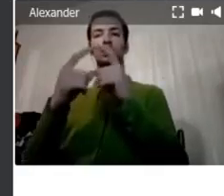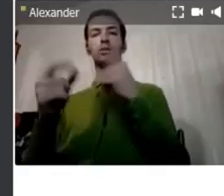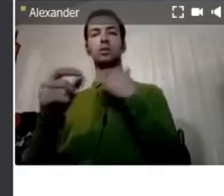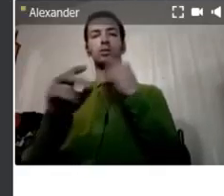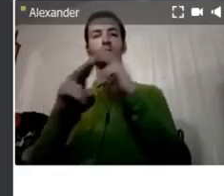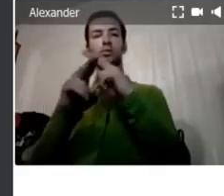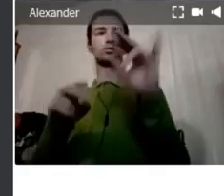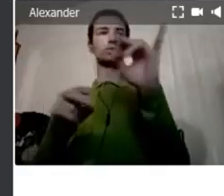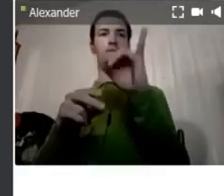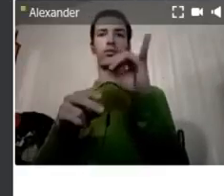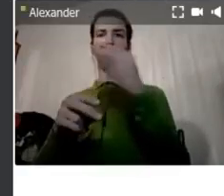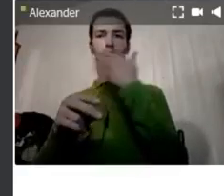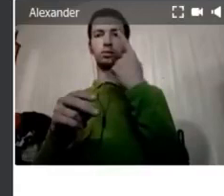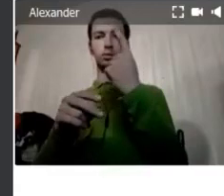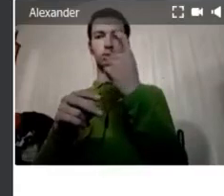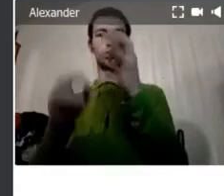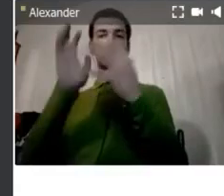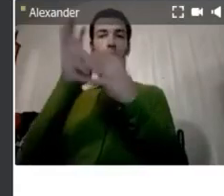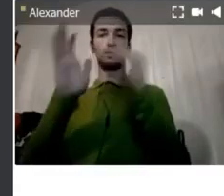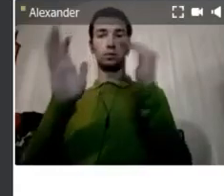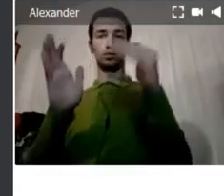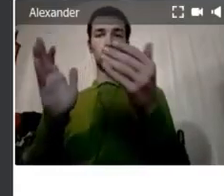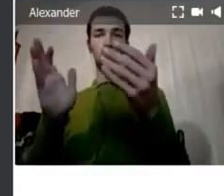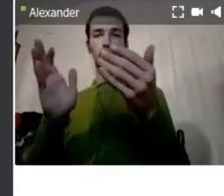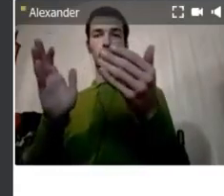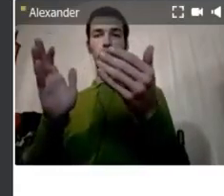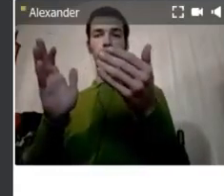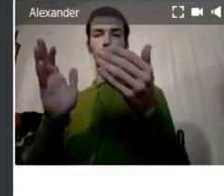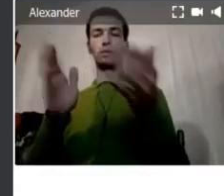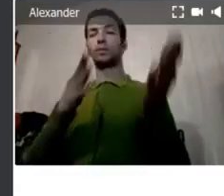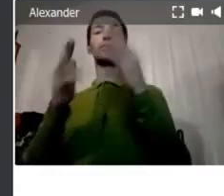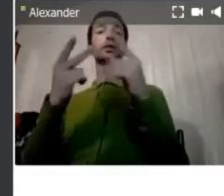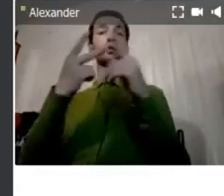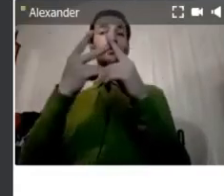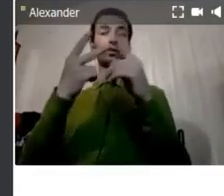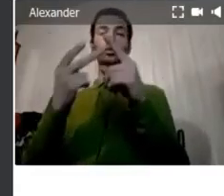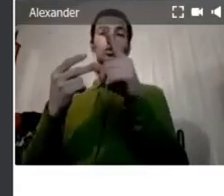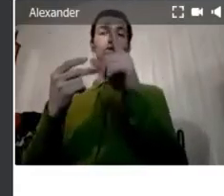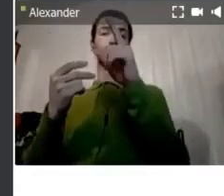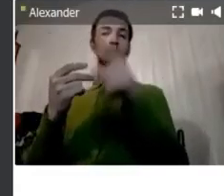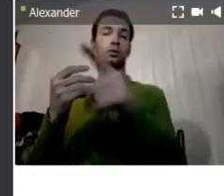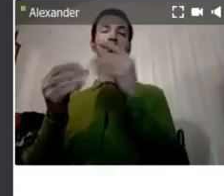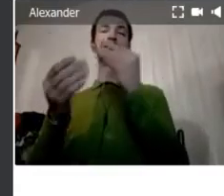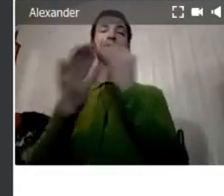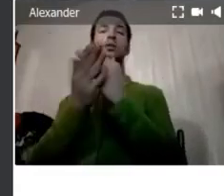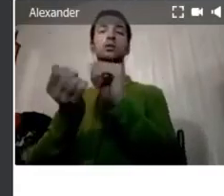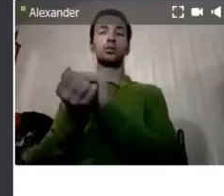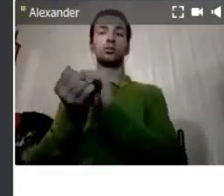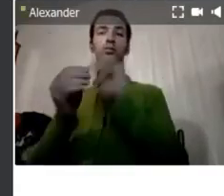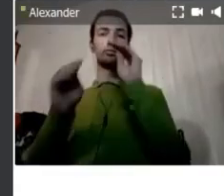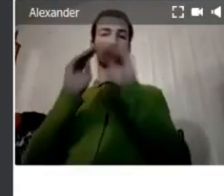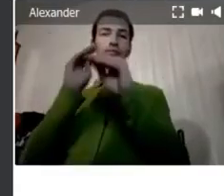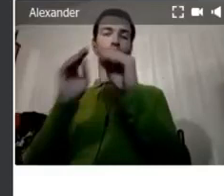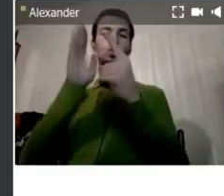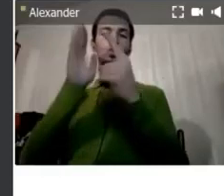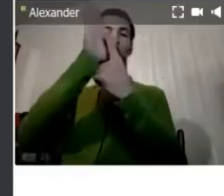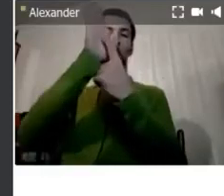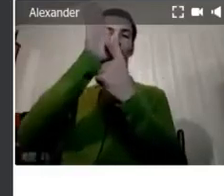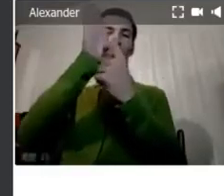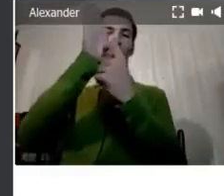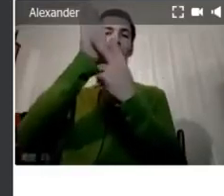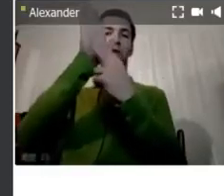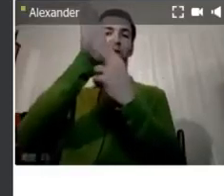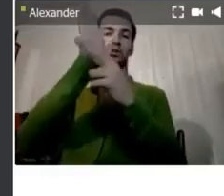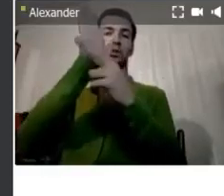Да? Ценных бумаг больше, чем на 500 000. И клиент не переживает, что 450 евро куда-то